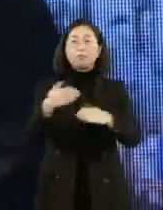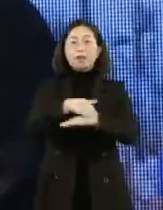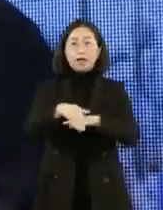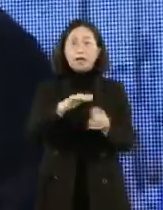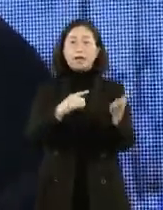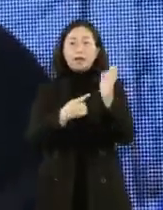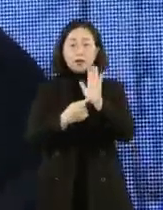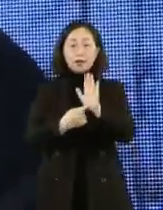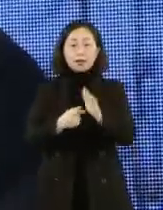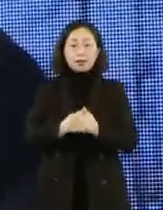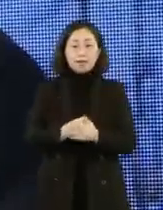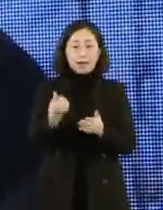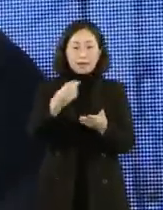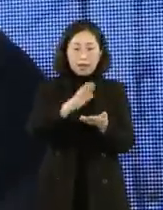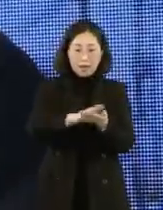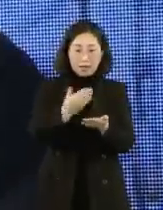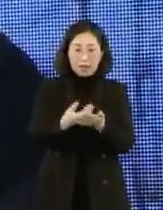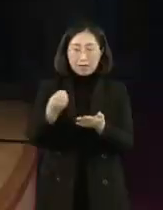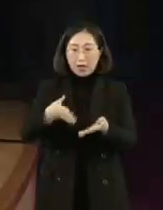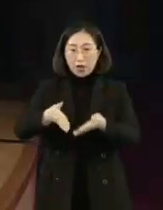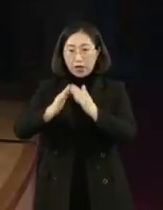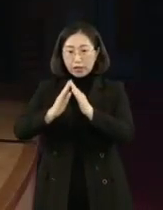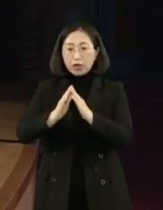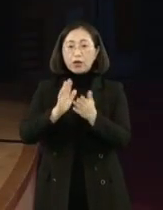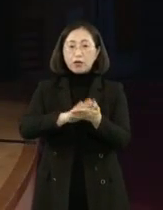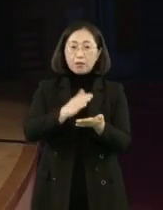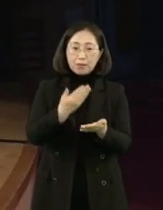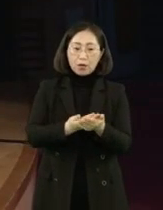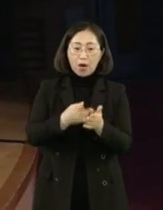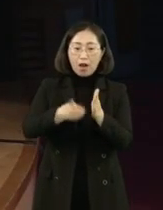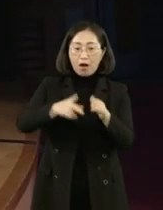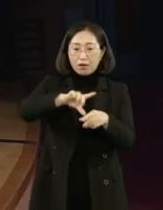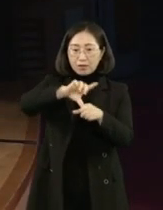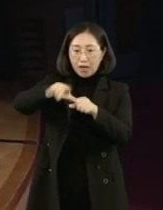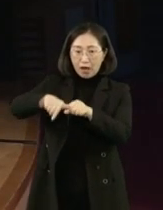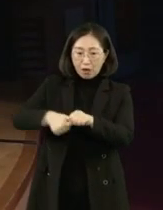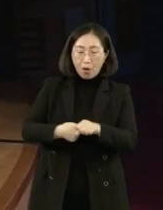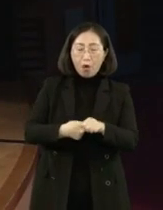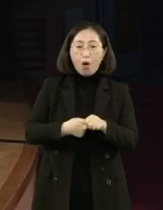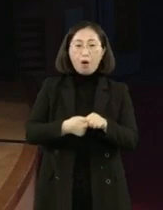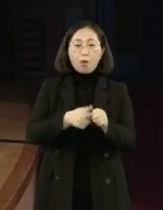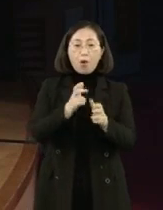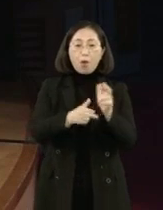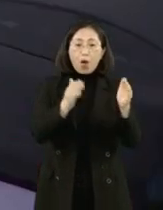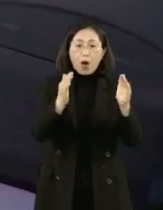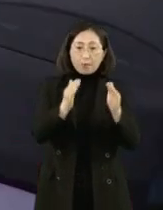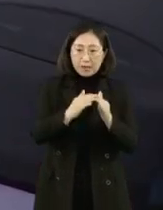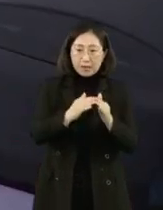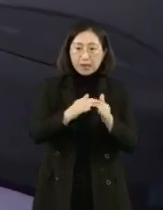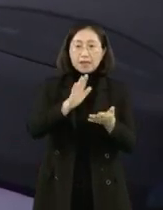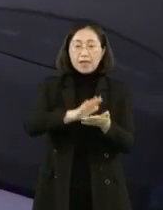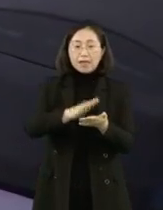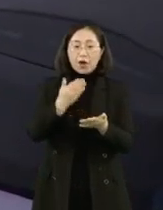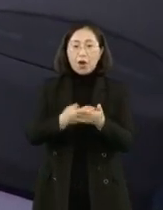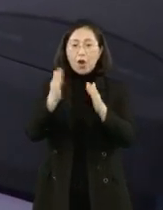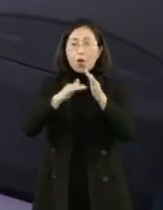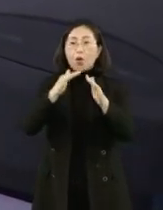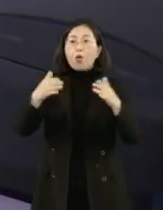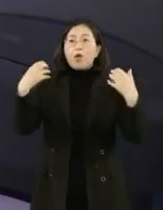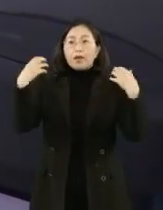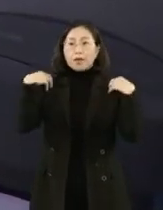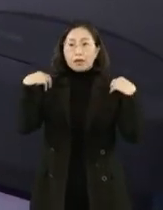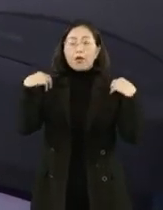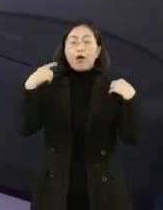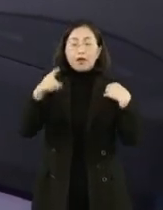내놨습니다. 재개발, 재건축 같은 기존 정비사업과 역세권, 준공업지 개발 등을 공공이 맡아서